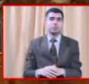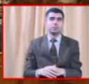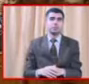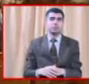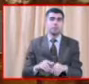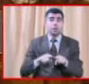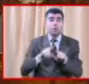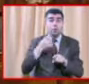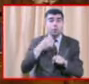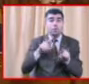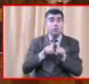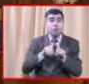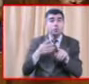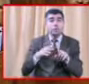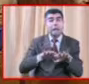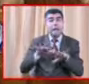في المنطقة ديال إغرم قدال